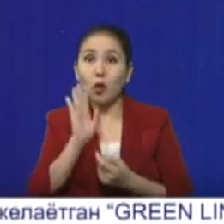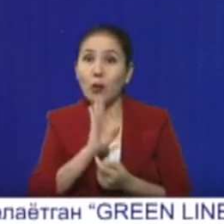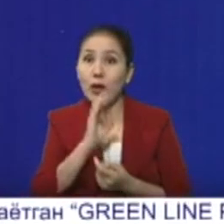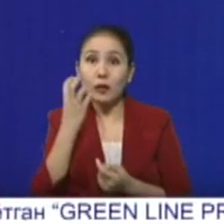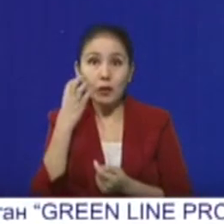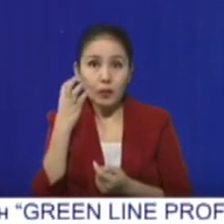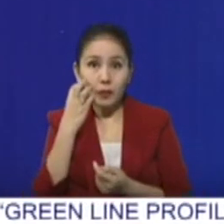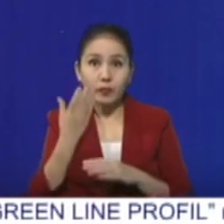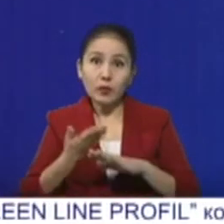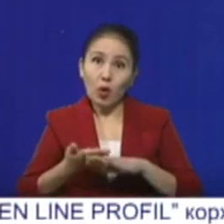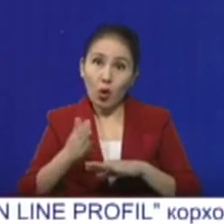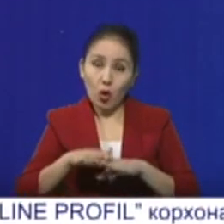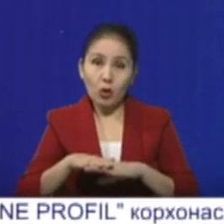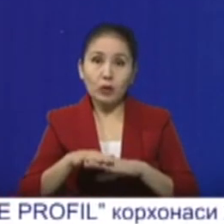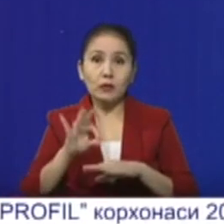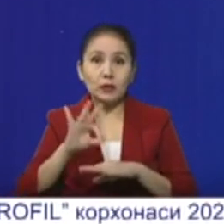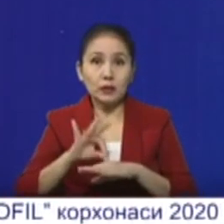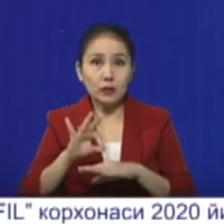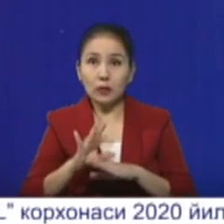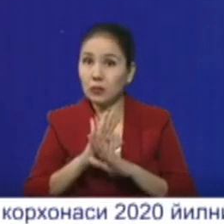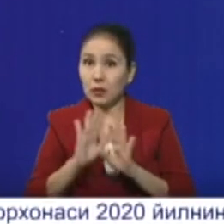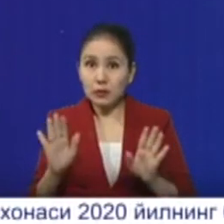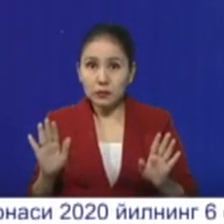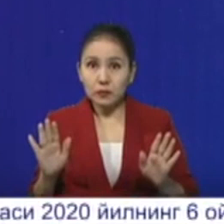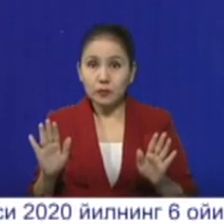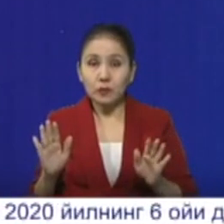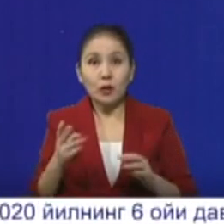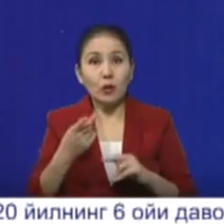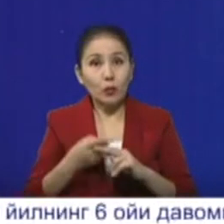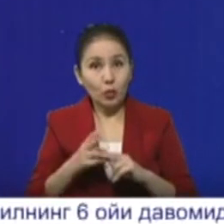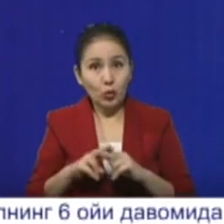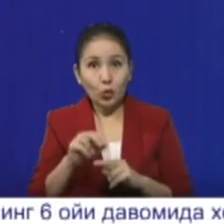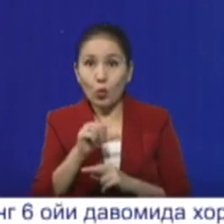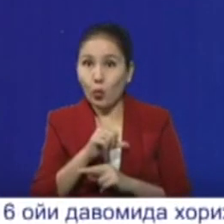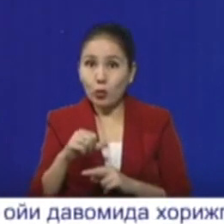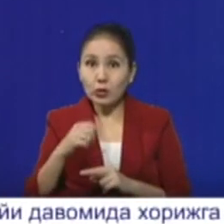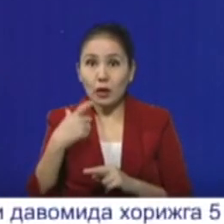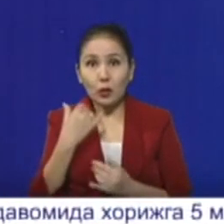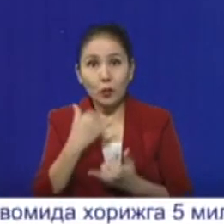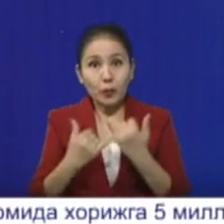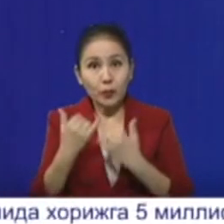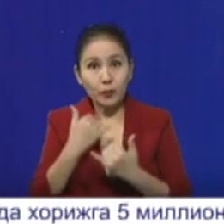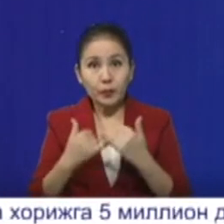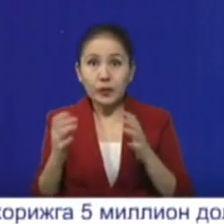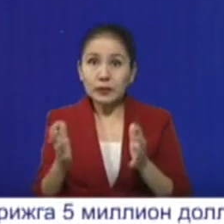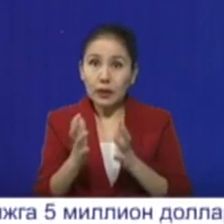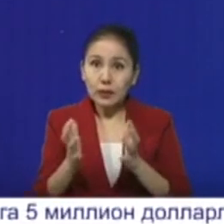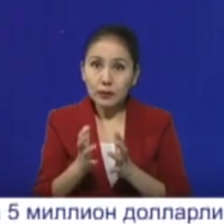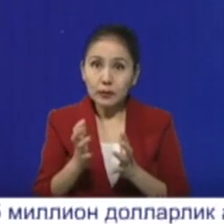ayollarda og'ir kechayotgan jarayon emas. Demak, bular o'zaro o'z parvarishlarini